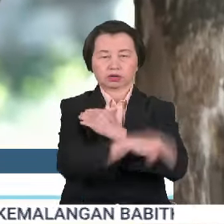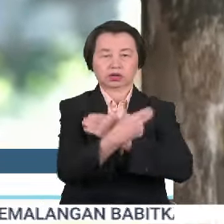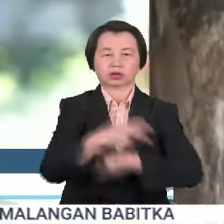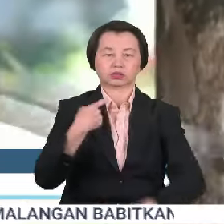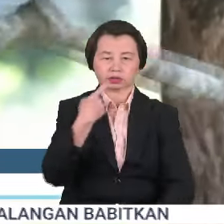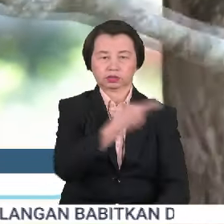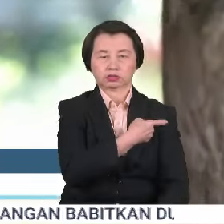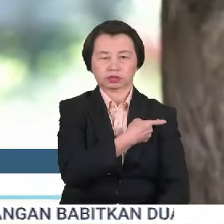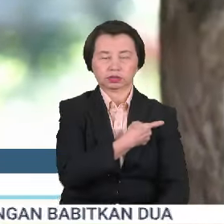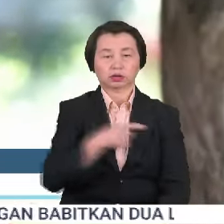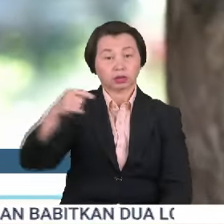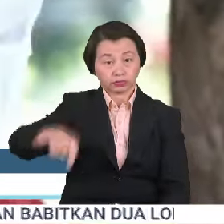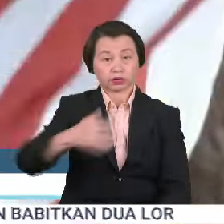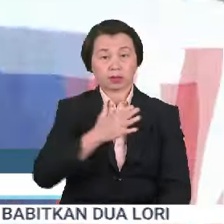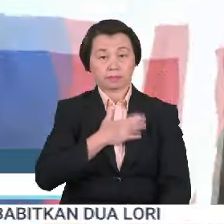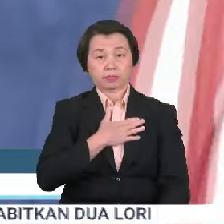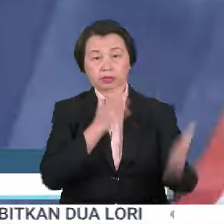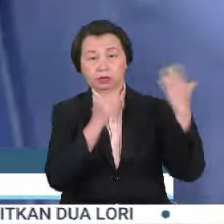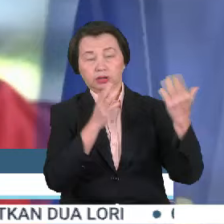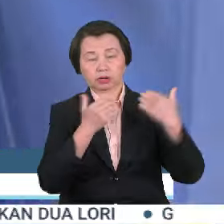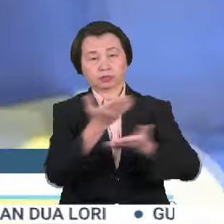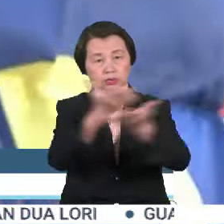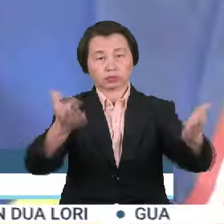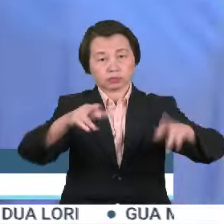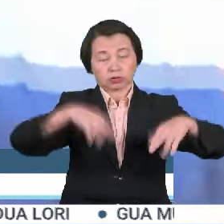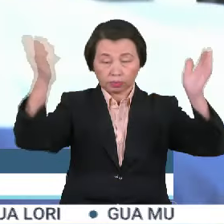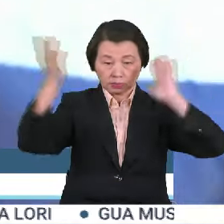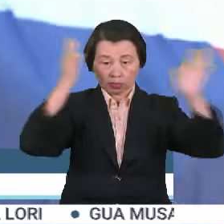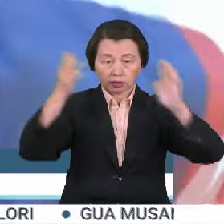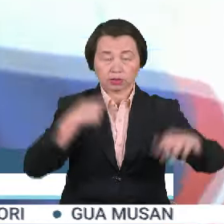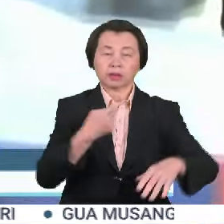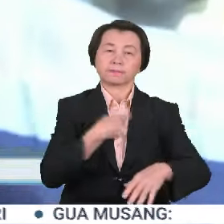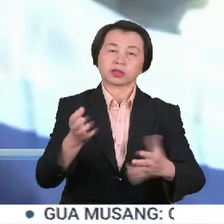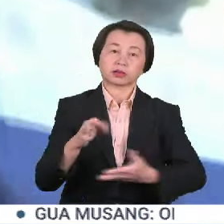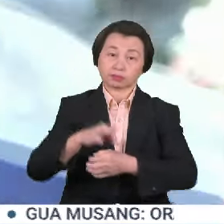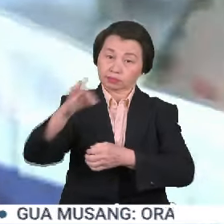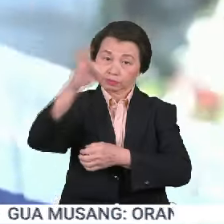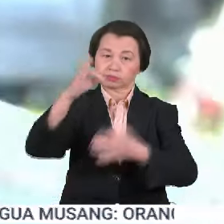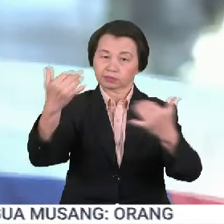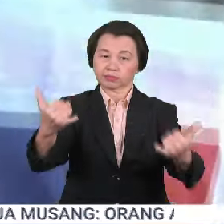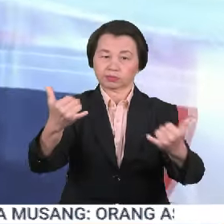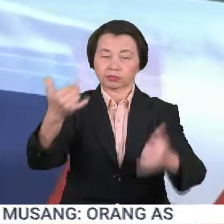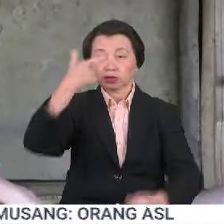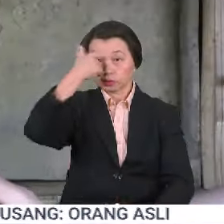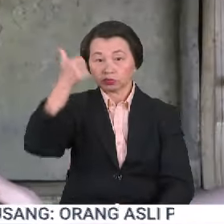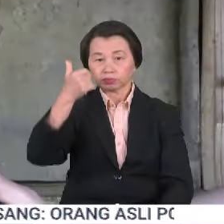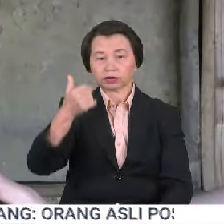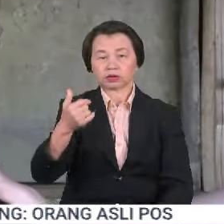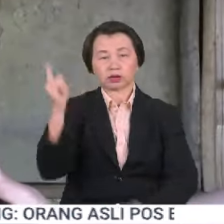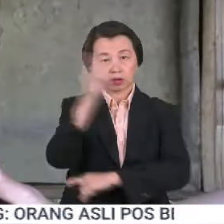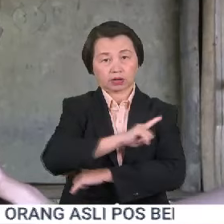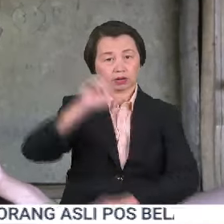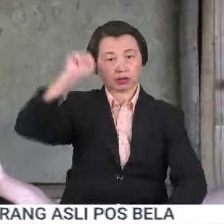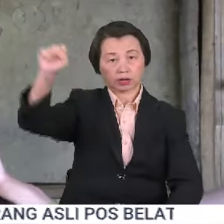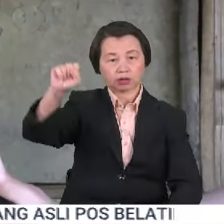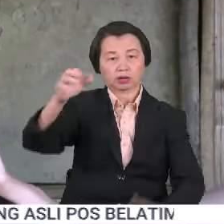kita Nah jadi disini harapan saya semua rakyat Indonesia kita bersemangatlah kali ini sebab hari kebangsaan kita